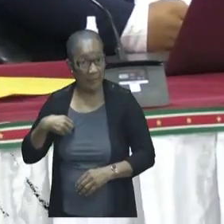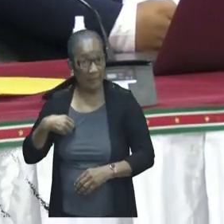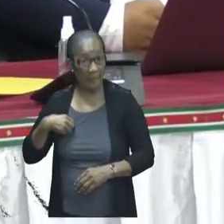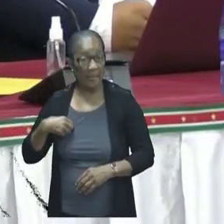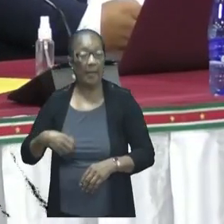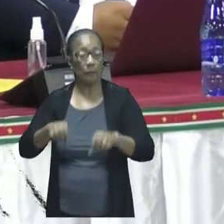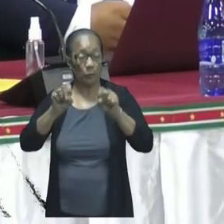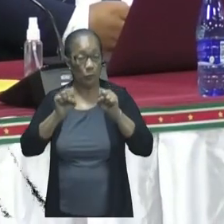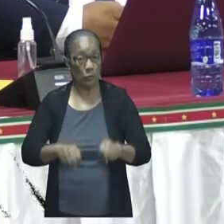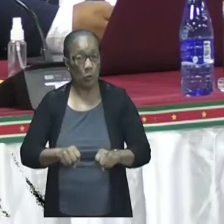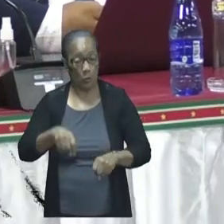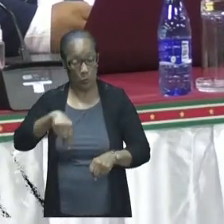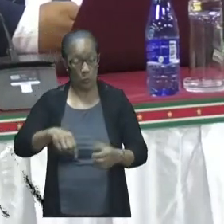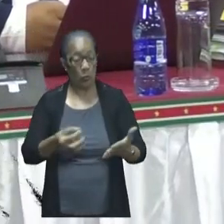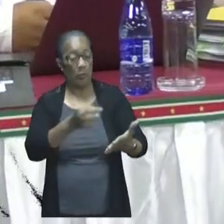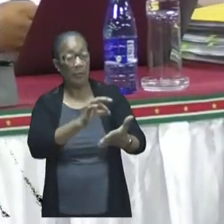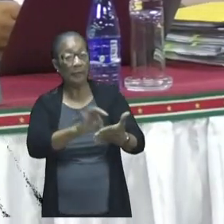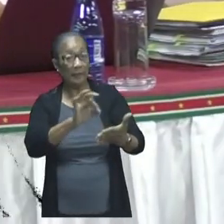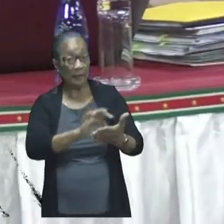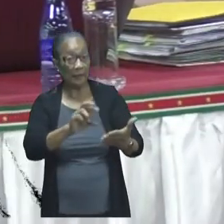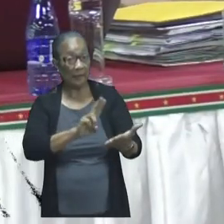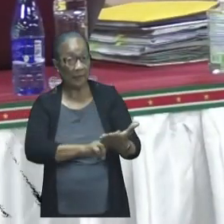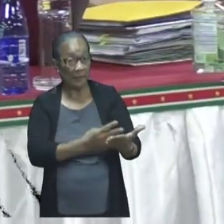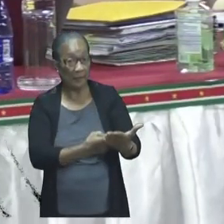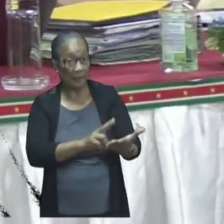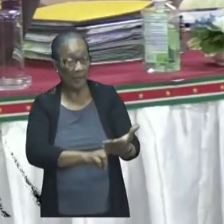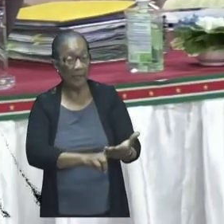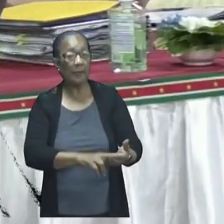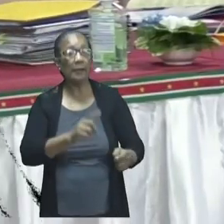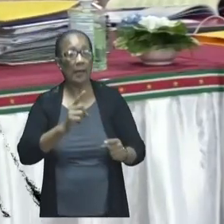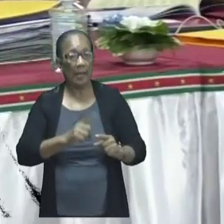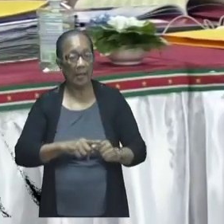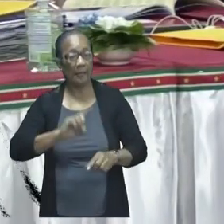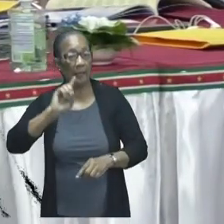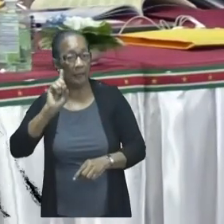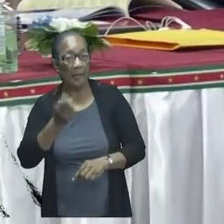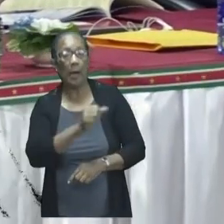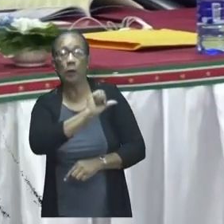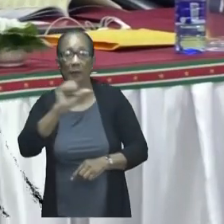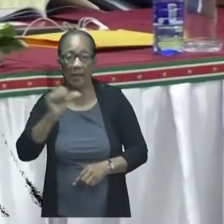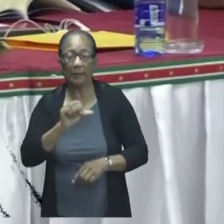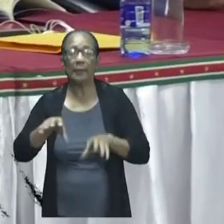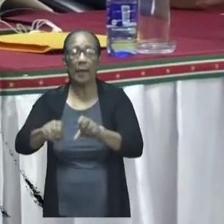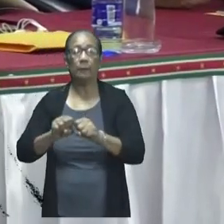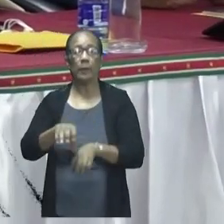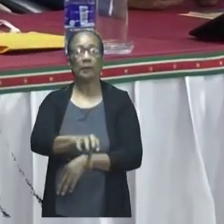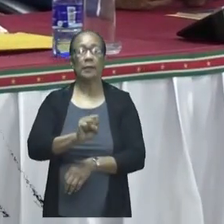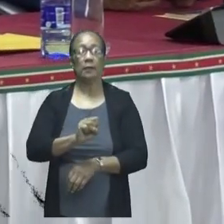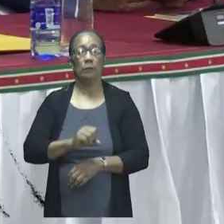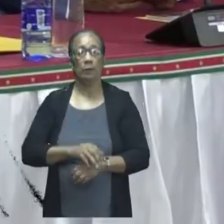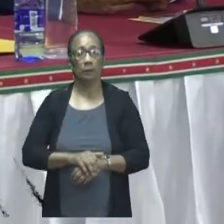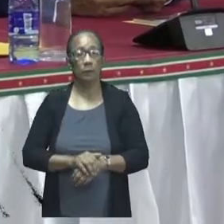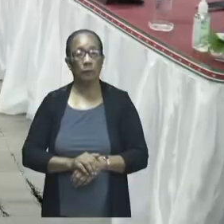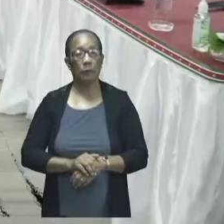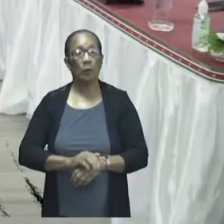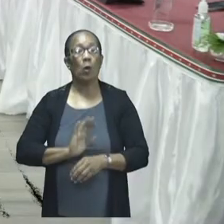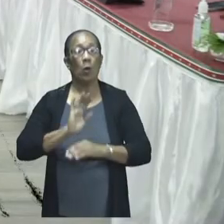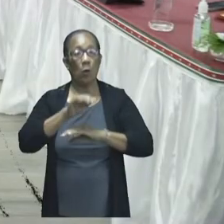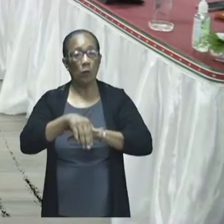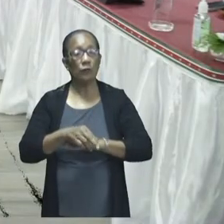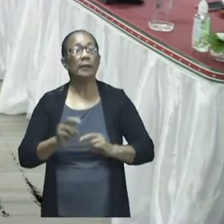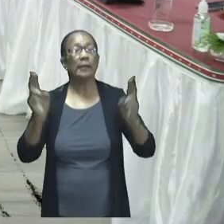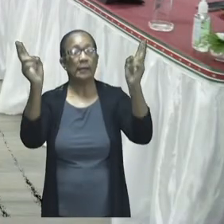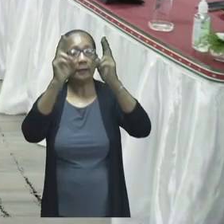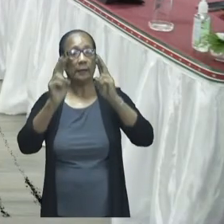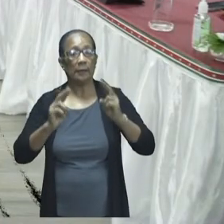besluit tegen hem en dat betekent dat die wrap andere aanpak met betrokkenheid van internationale